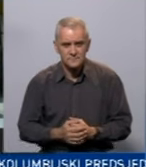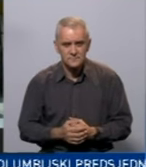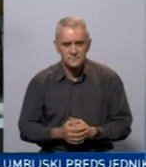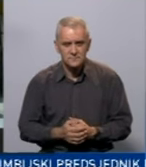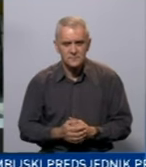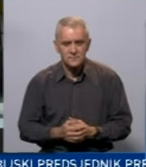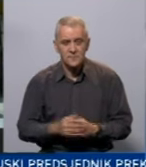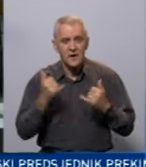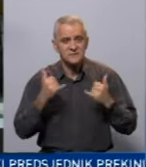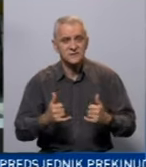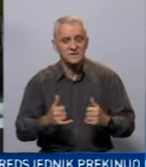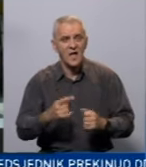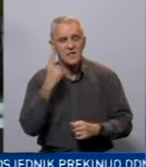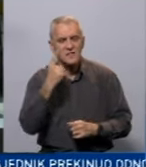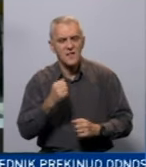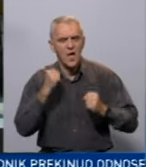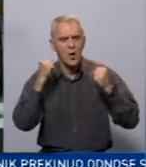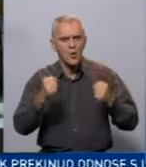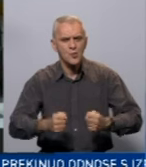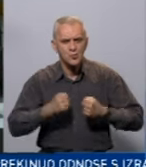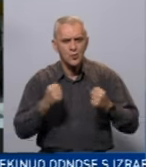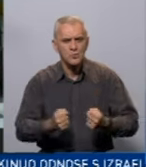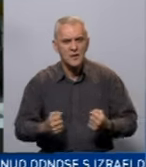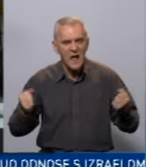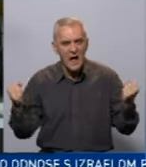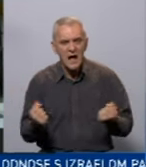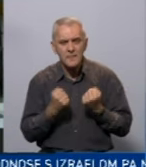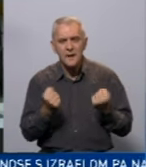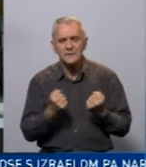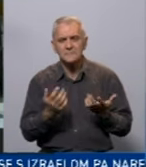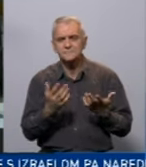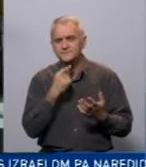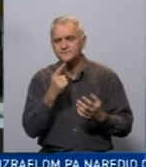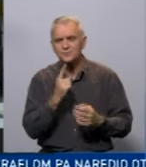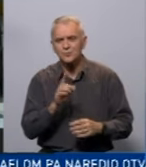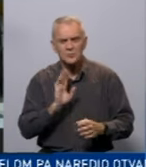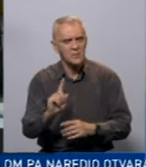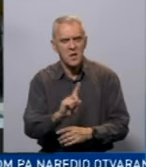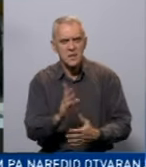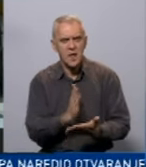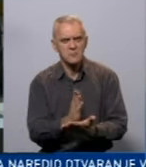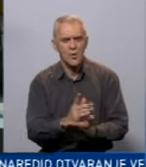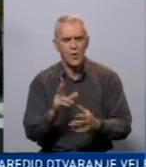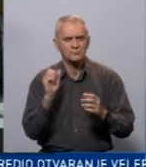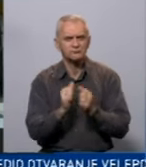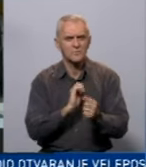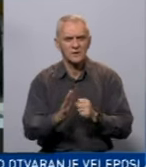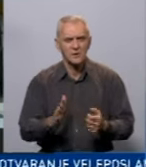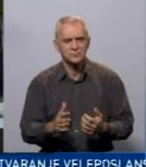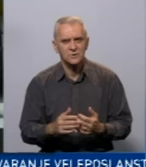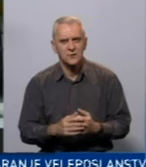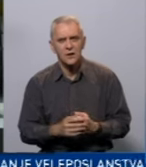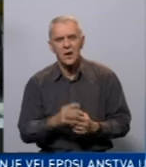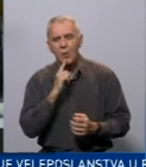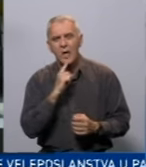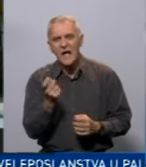na redu jedna gruba kampanja poricanja koja je izazvana zapravo nacrtom ove rezolucije. I